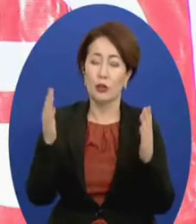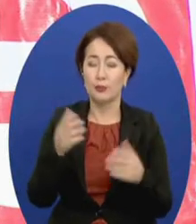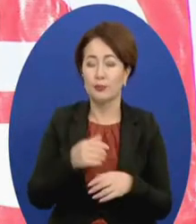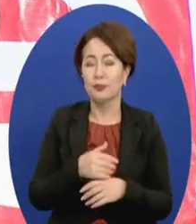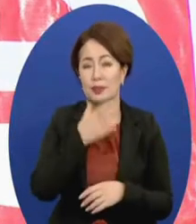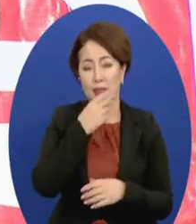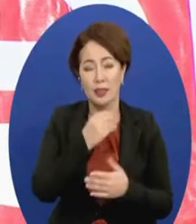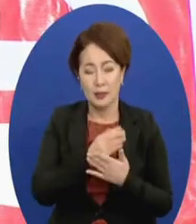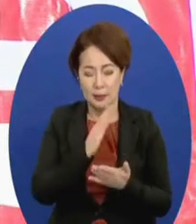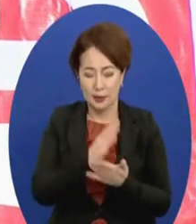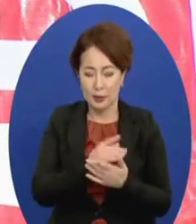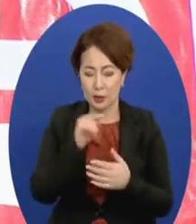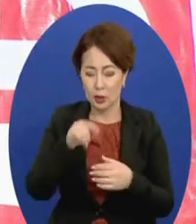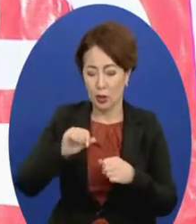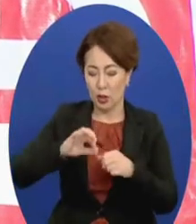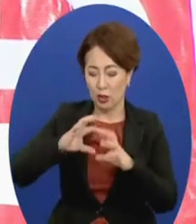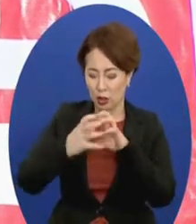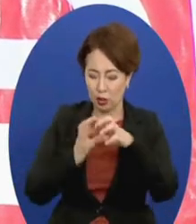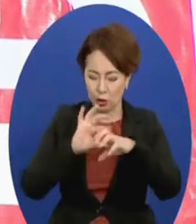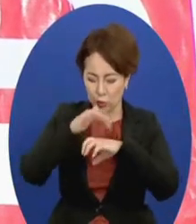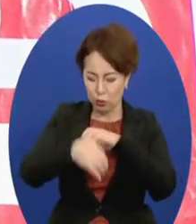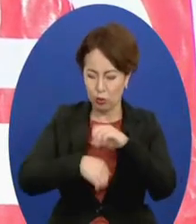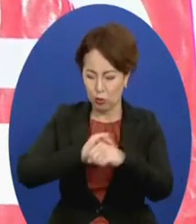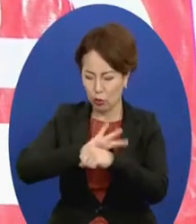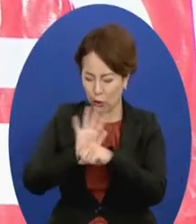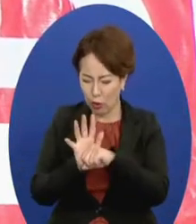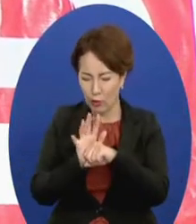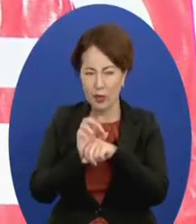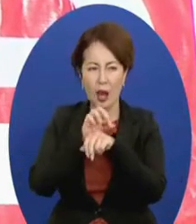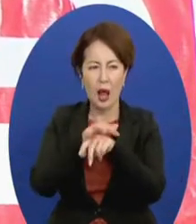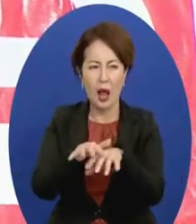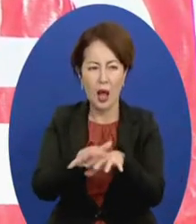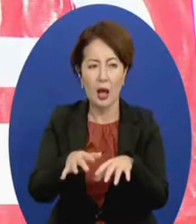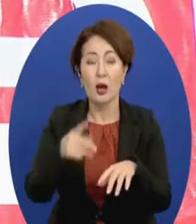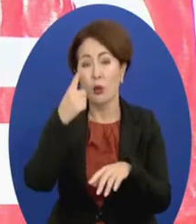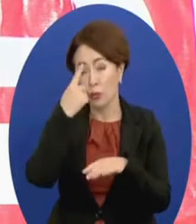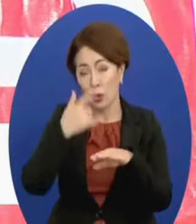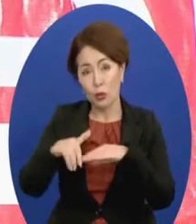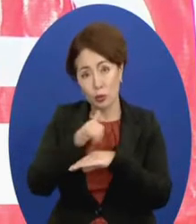Дэлхийн нийтээр коронавирус давтаж Монгол улс ч гэсэн